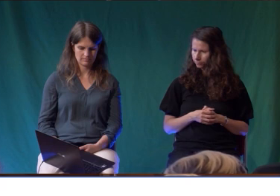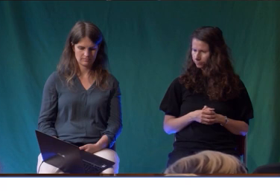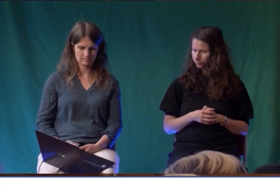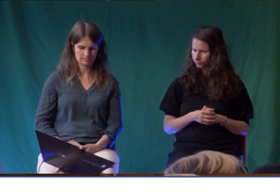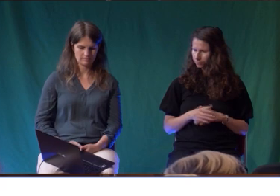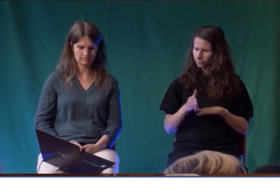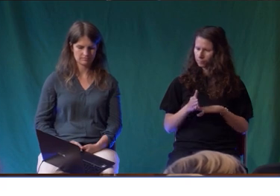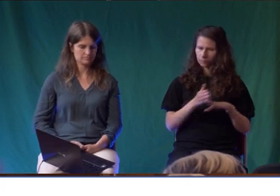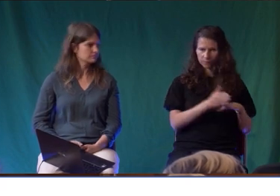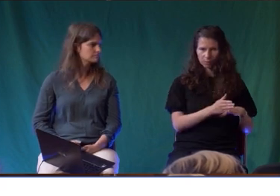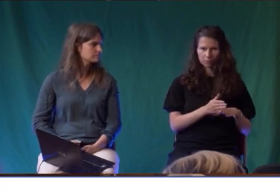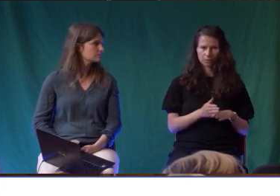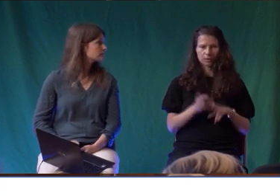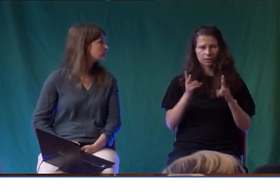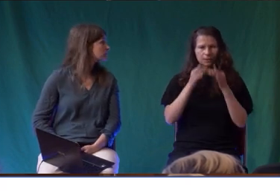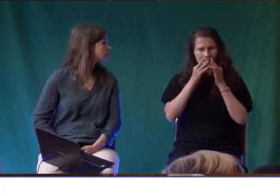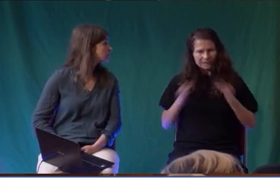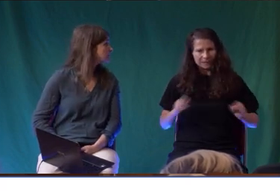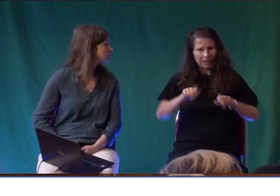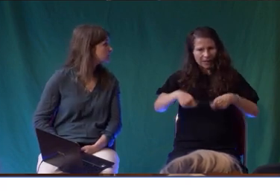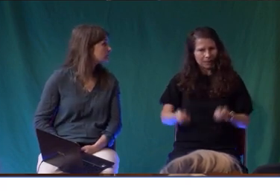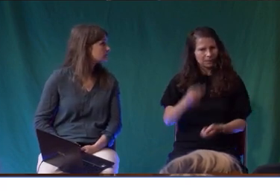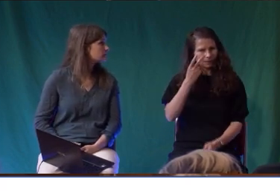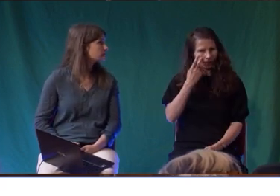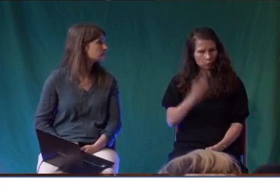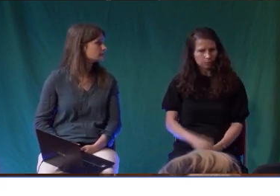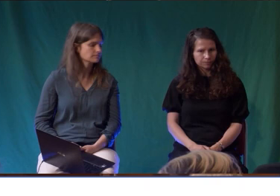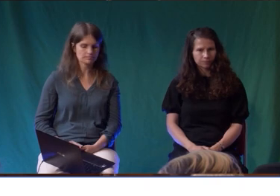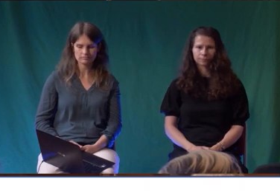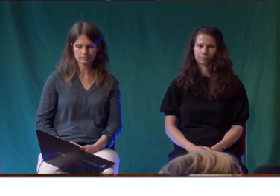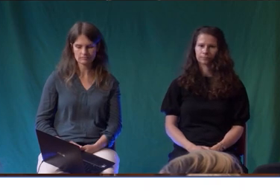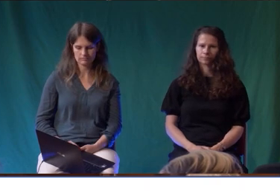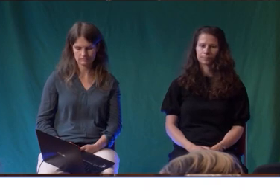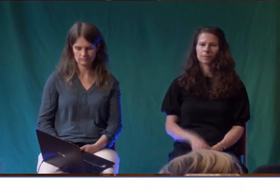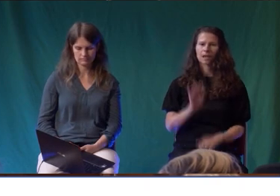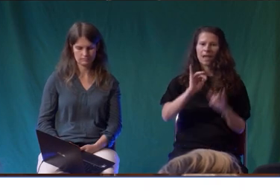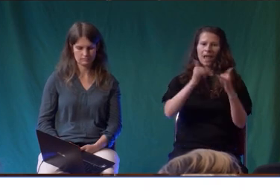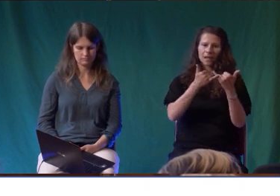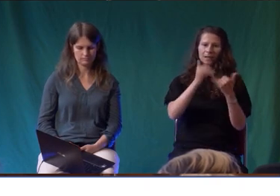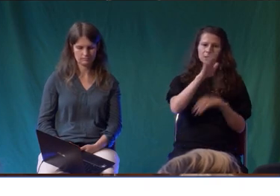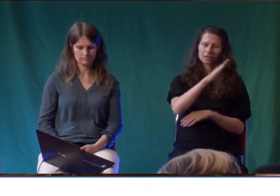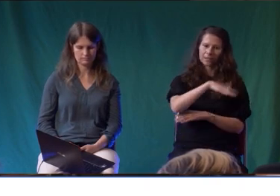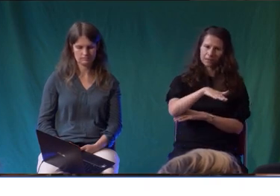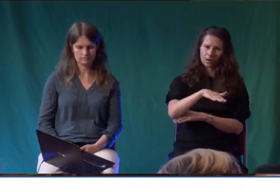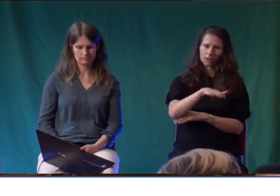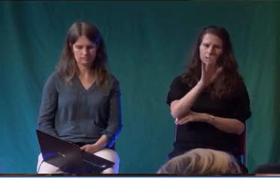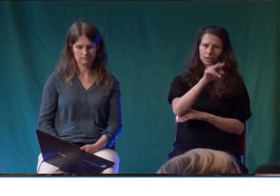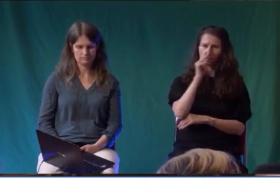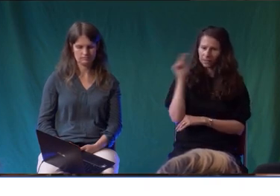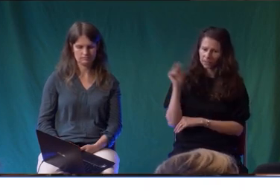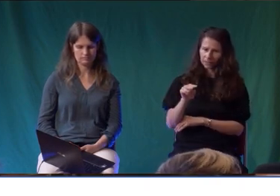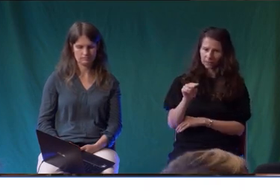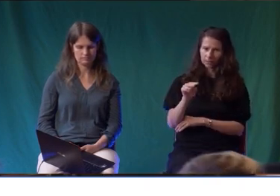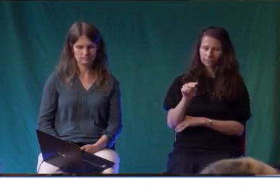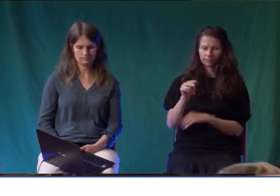soll ich möchte Ihnen die Erkenntnisse einmal aus der Sicht von den Eltern und den Kindern vortragen und einmal